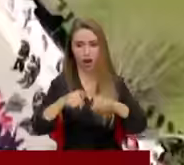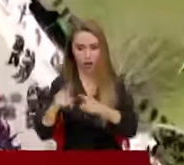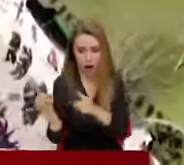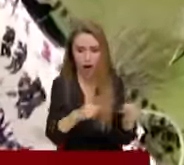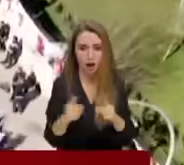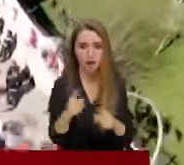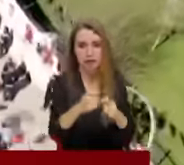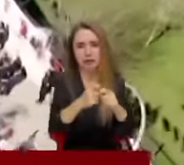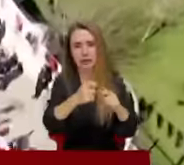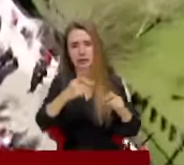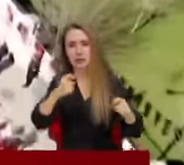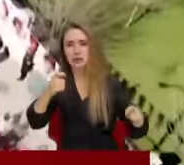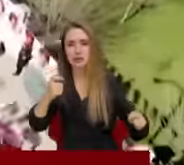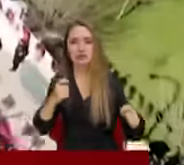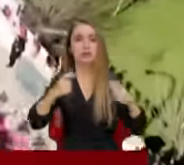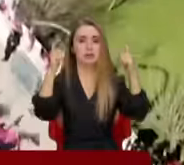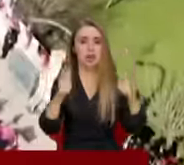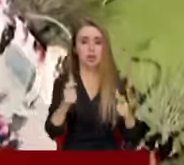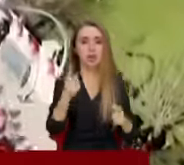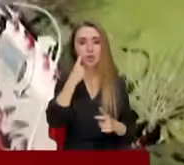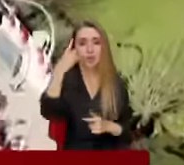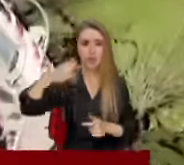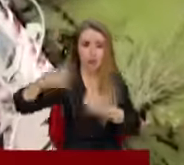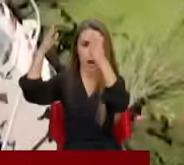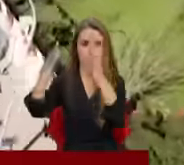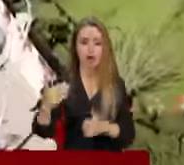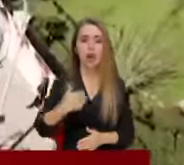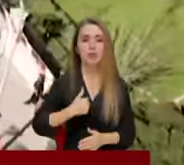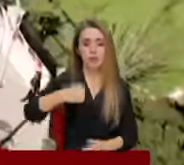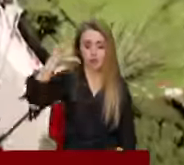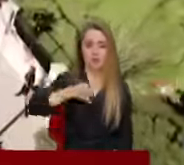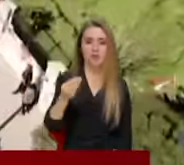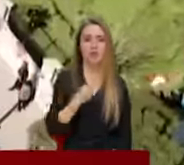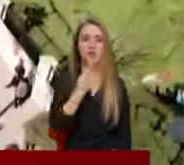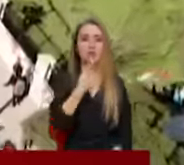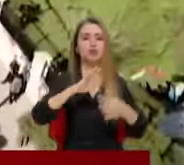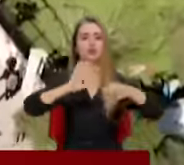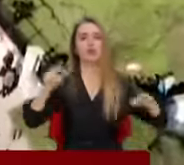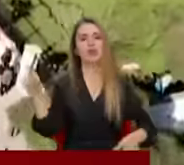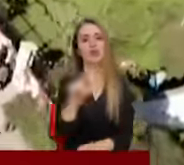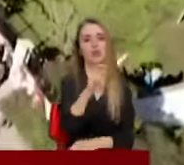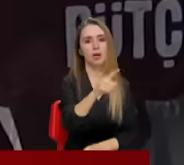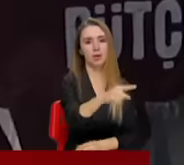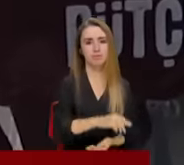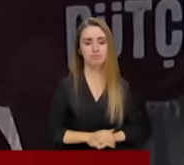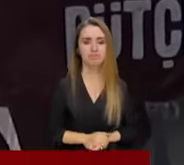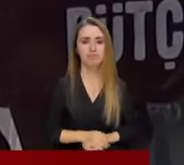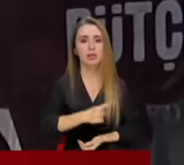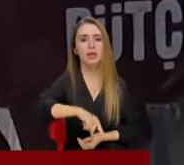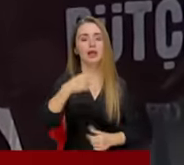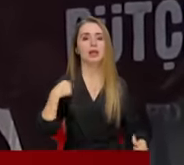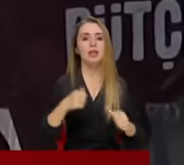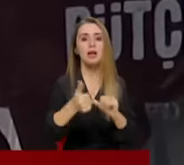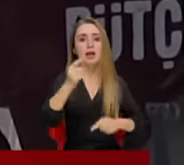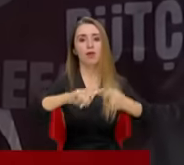arasında ilklerin ilk gerildiği adres. Cumhurbaşkanı Erdoğan'ın bize kaybettiriyorlar sözlerine yanıt verdi Fatih Erbakan. Size Yeniden